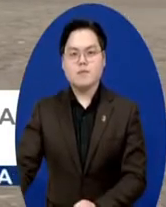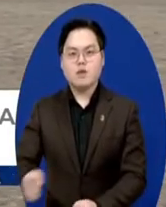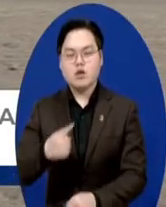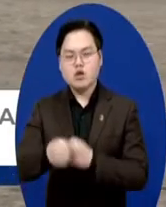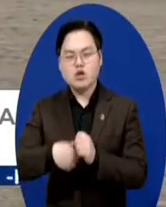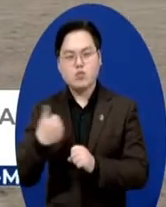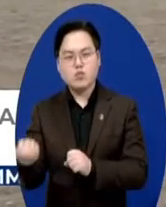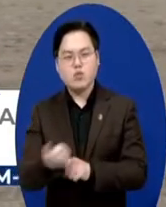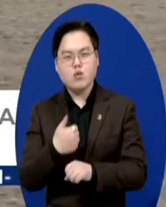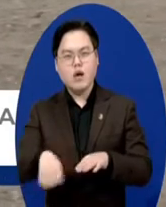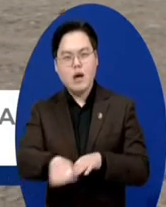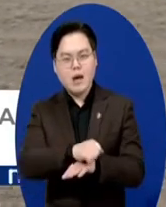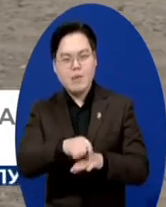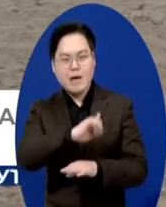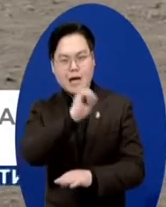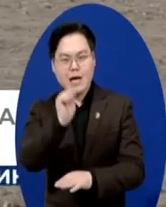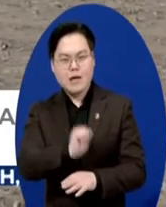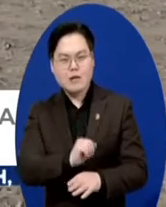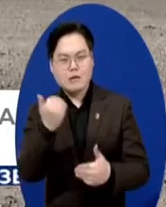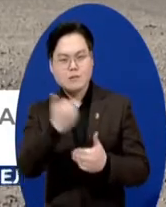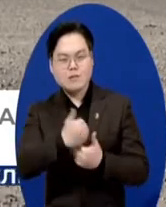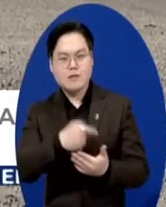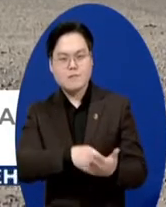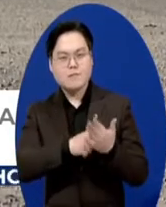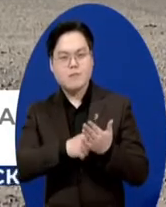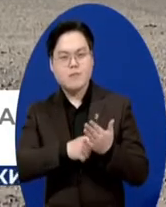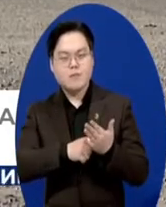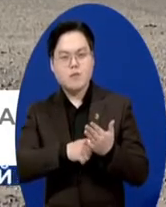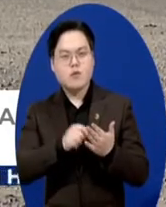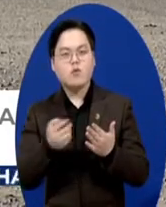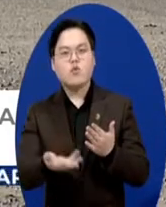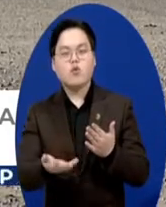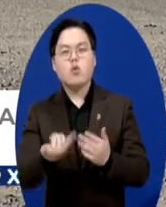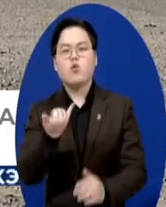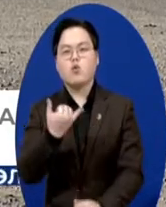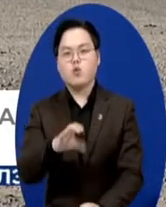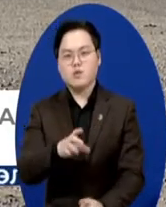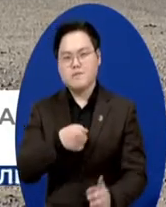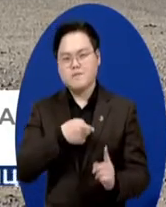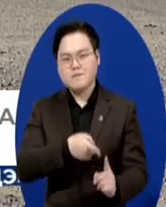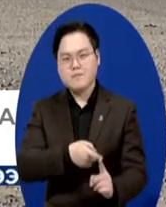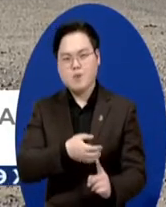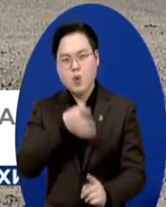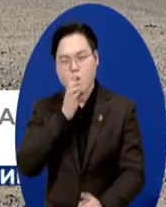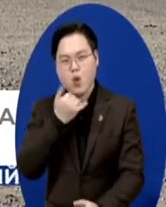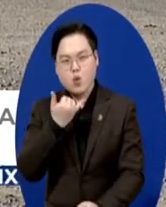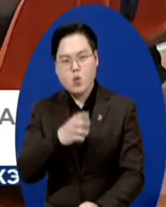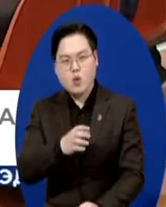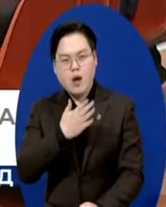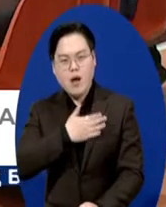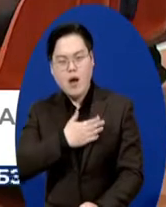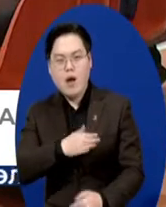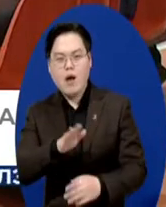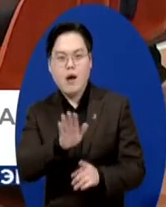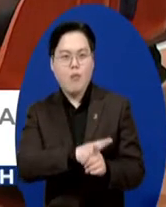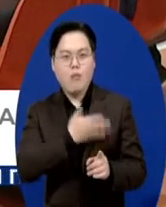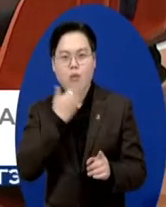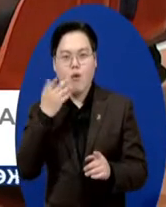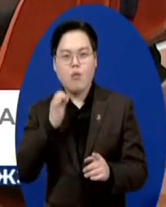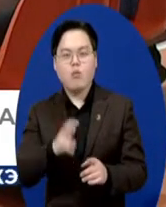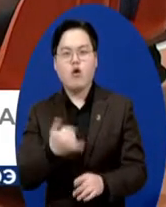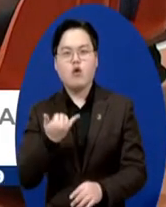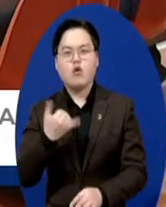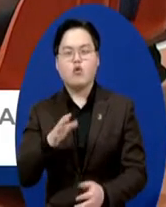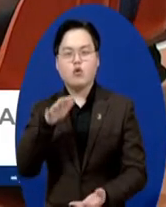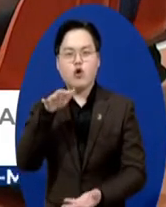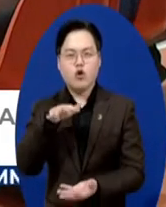Жил ирэх тусам орон нутагт тулгамдж байгаа асуудлын нэг бол ундны усны асуудал юм. Бид ундны усаа хайрлаа хамгаалахгүй бол усны